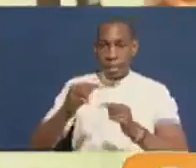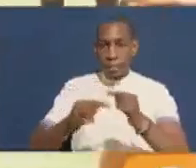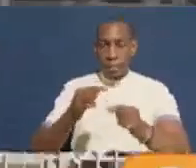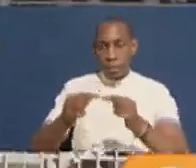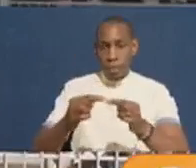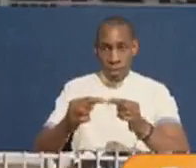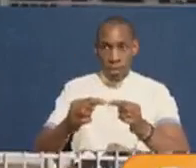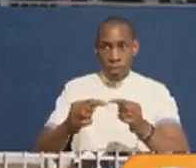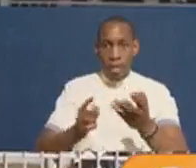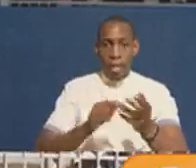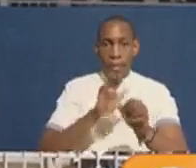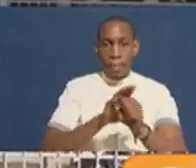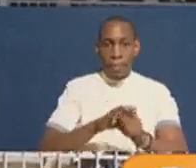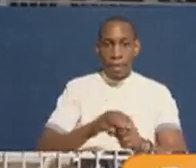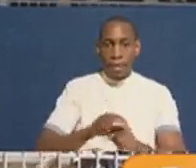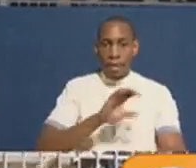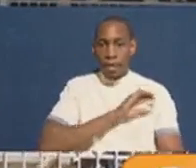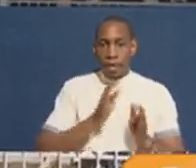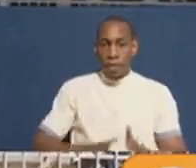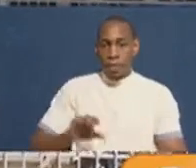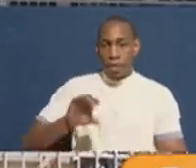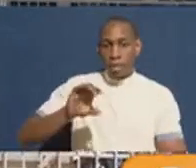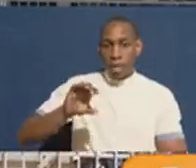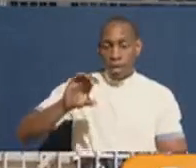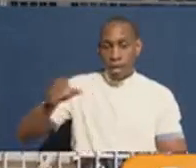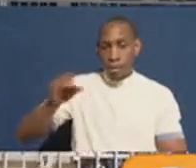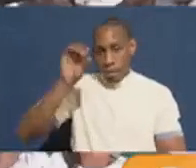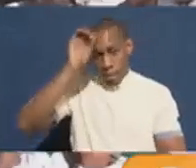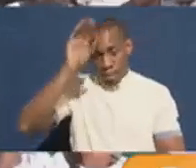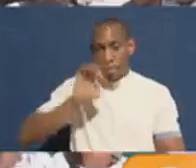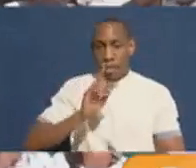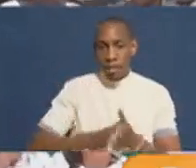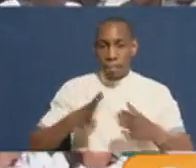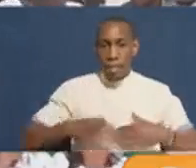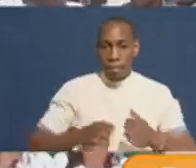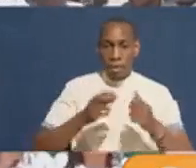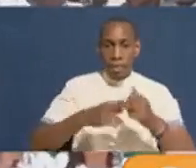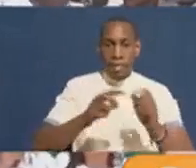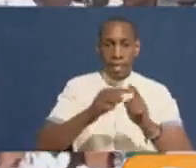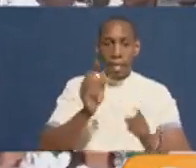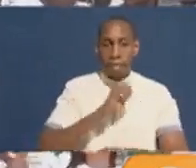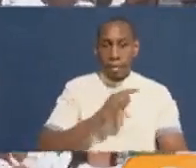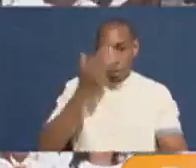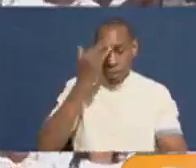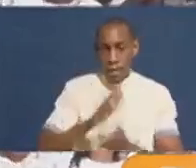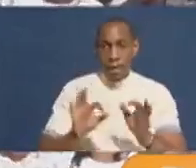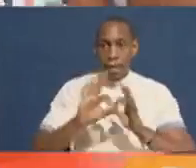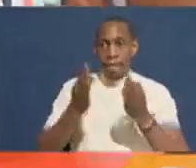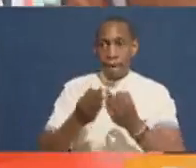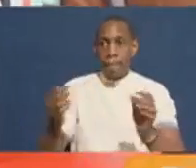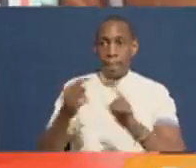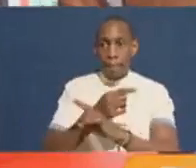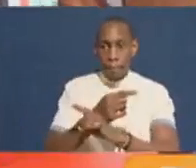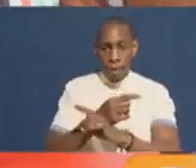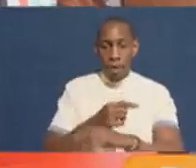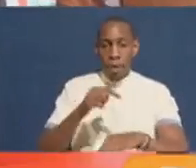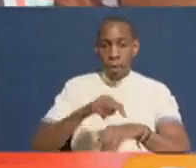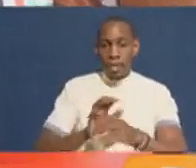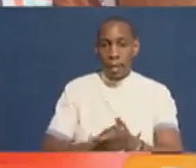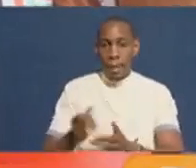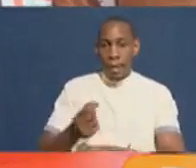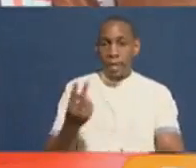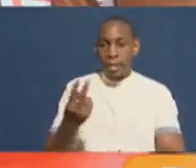kiasi kikubwa. Kamishna wa kaunti hiyo Joshua Nkatha akisema watu 17 wameuawa kutokana na mizozo ya kifamilia katika muda wa